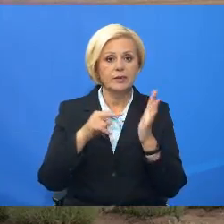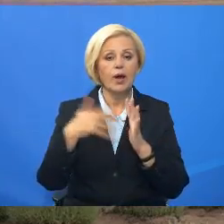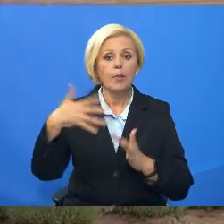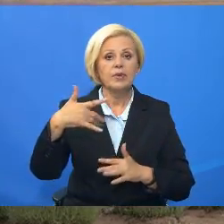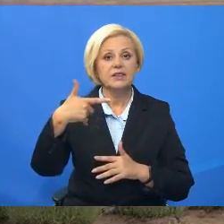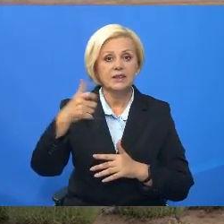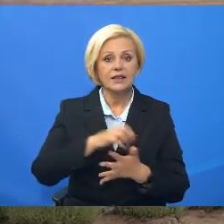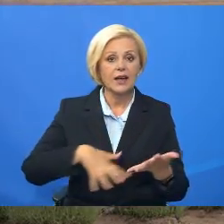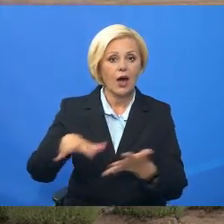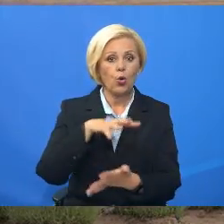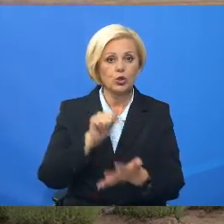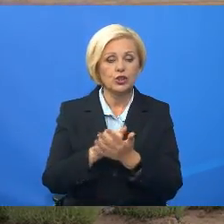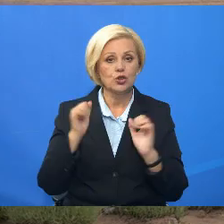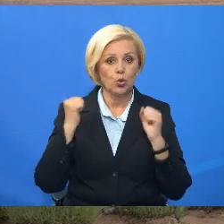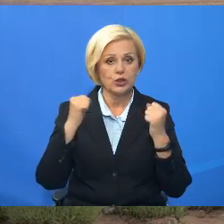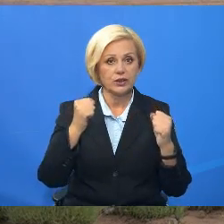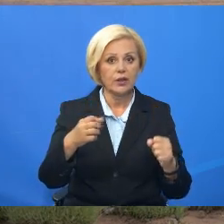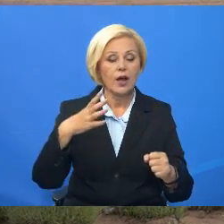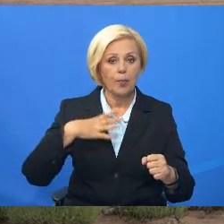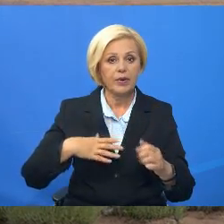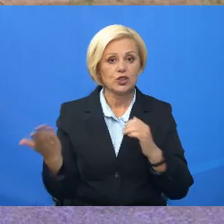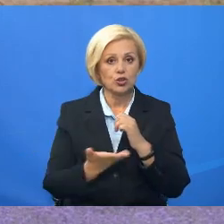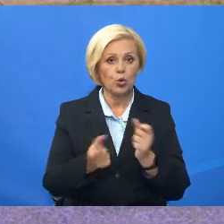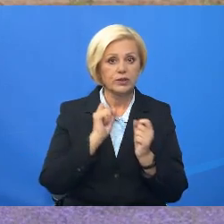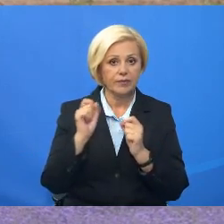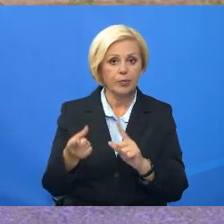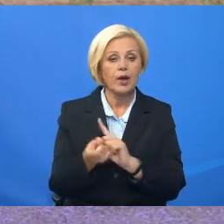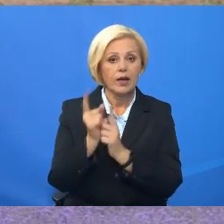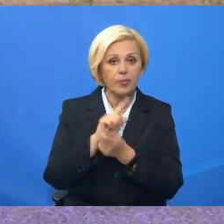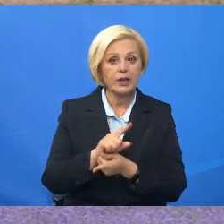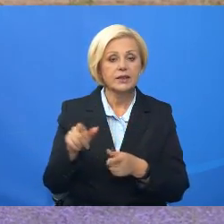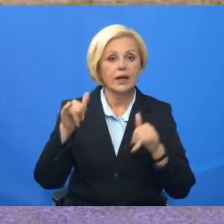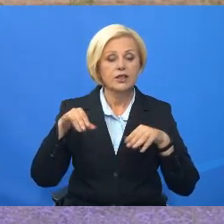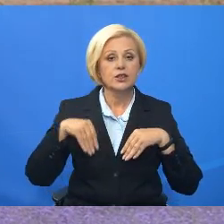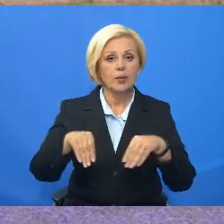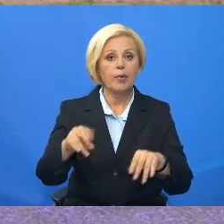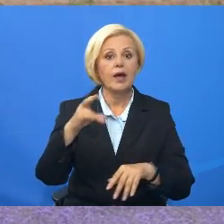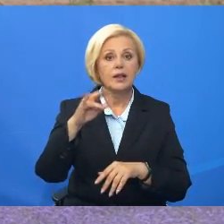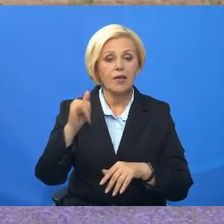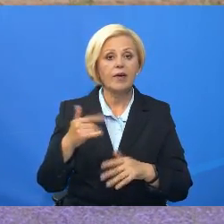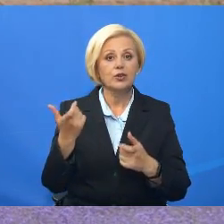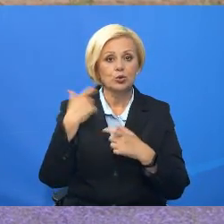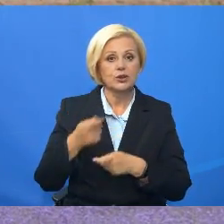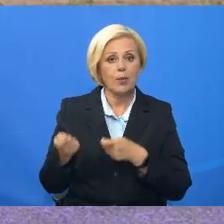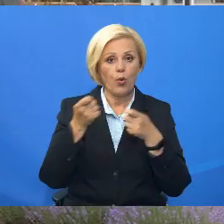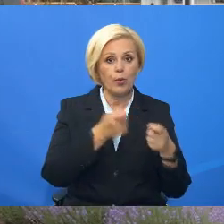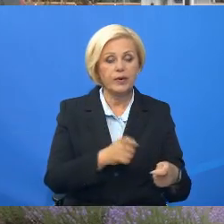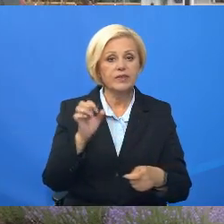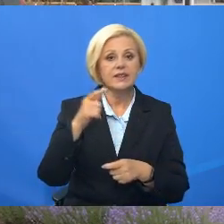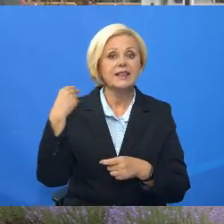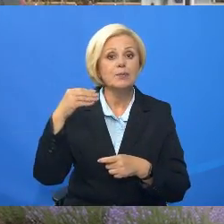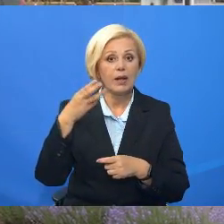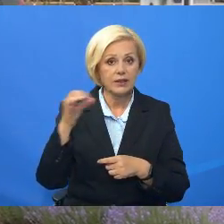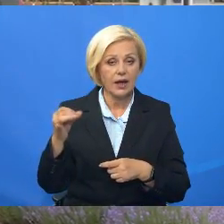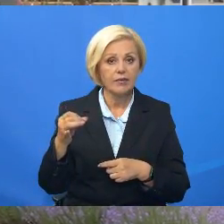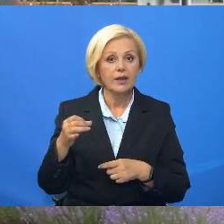гектаров знищенных плантаций и фруктовых древ пришлось выкинуть. Замест их вырашили посадить лаванду, якую с собой привезли из Молдавии. Для